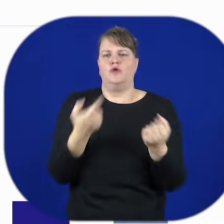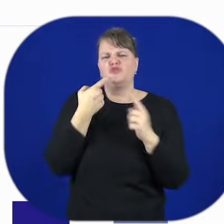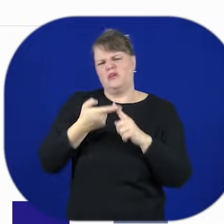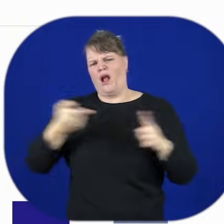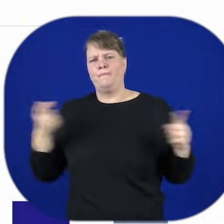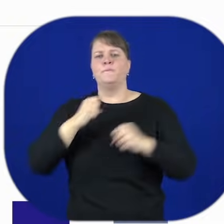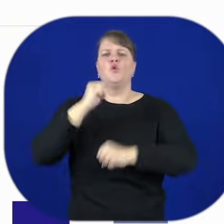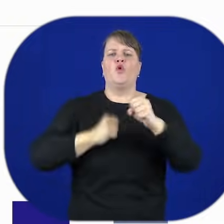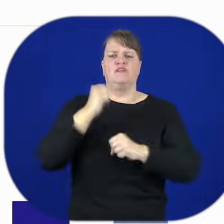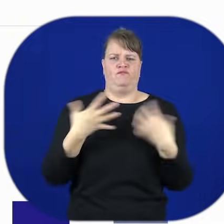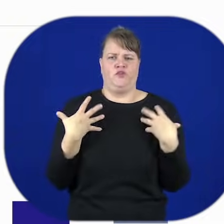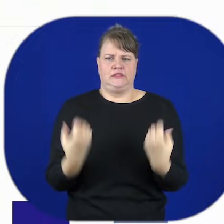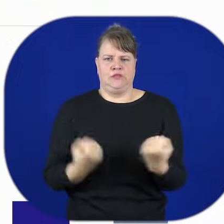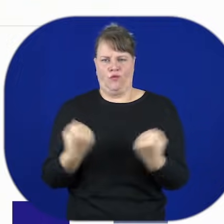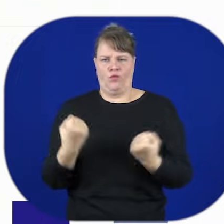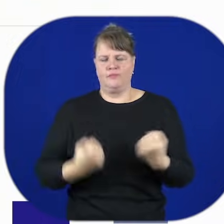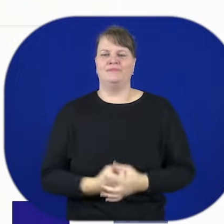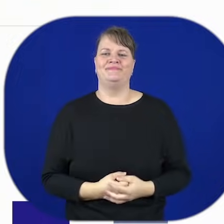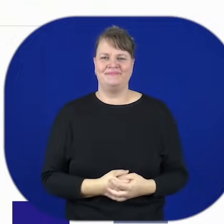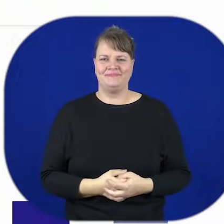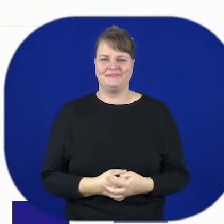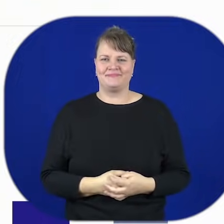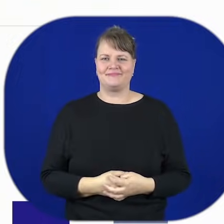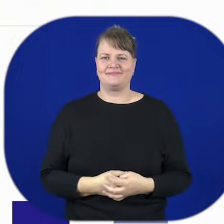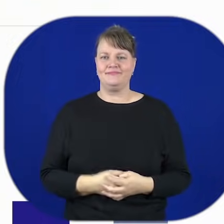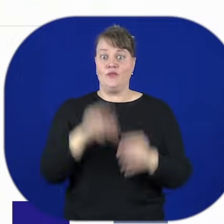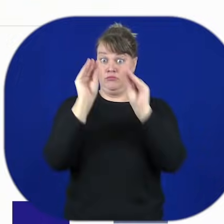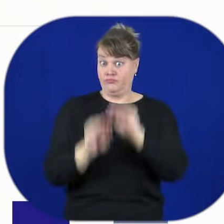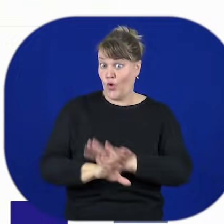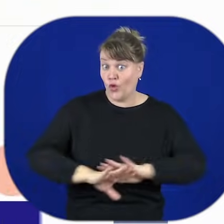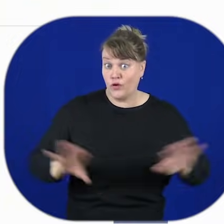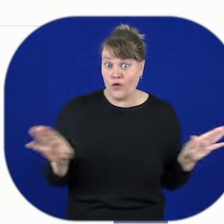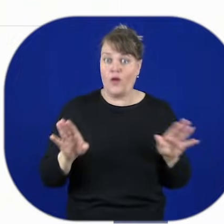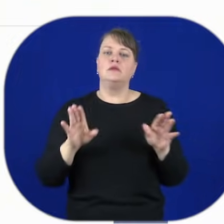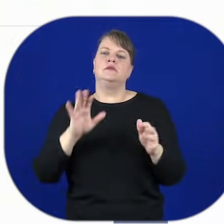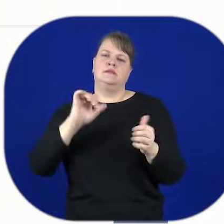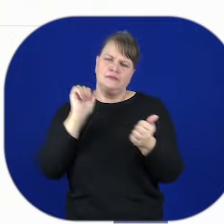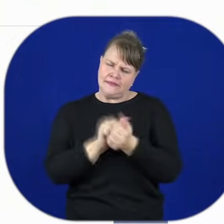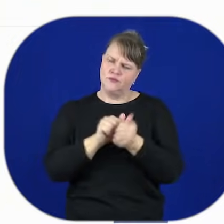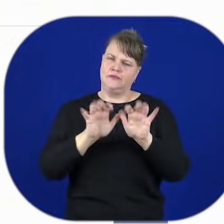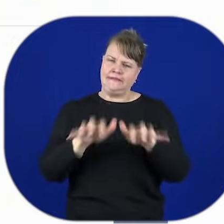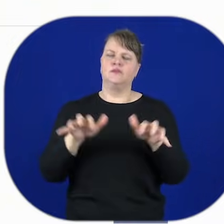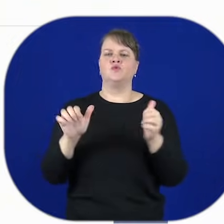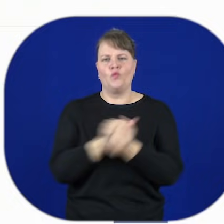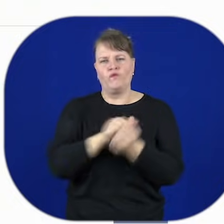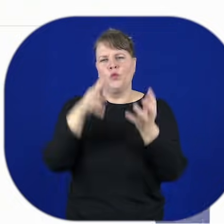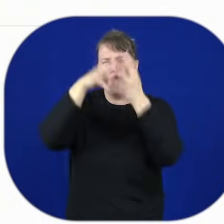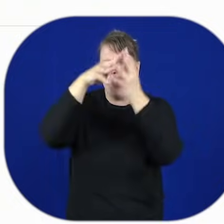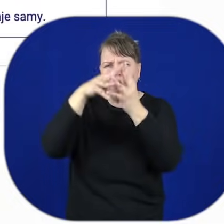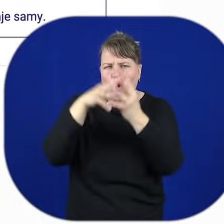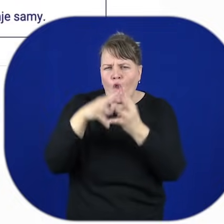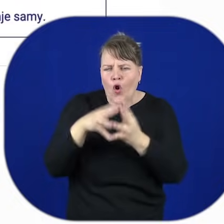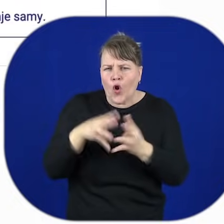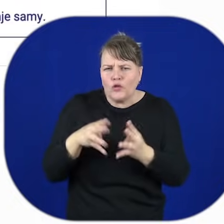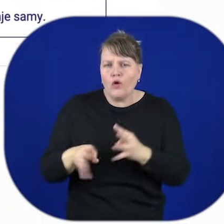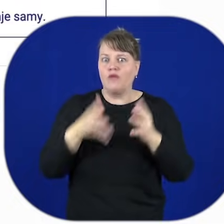odvětví, ve kterém působíte. Pokud jste například kuchařem, ale vaším zaměstnavatelem je automobilka, zvolte Výrobu motorových